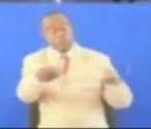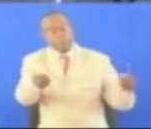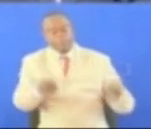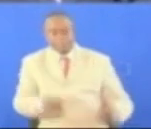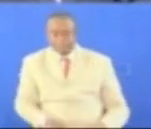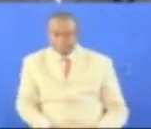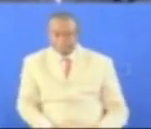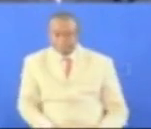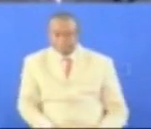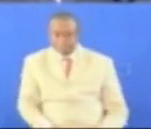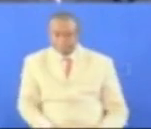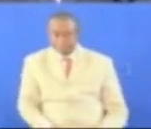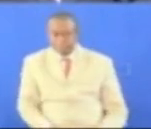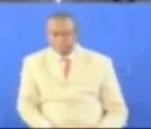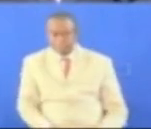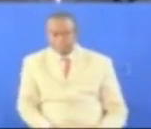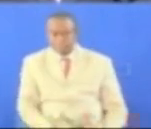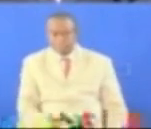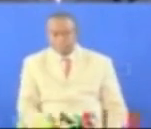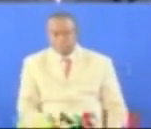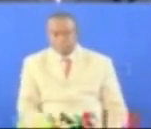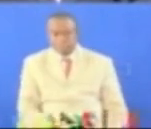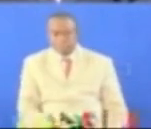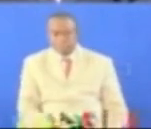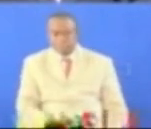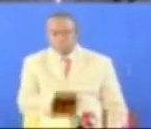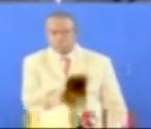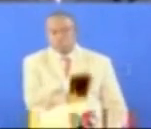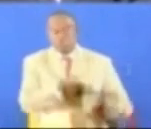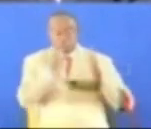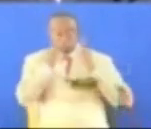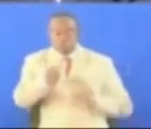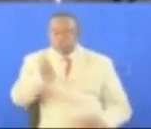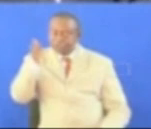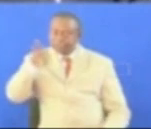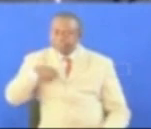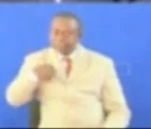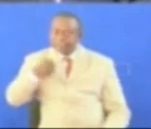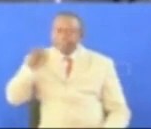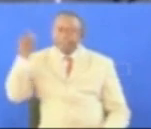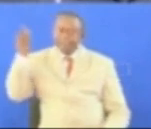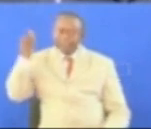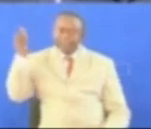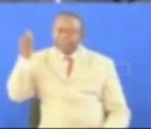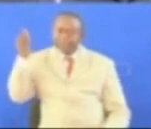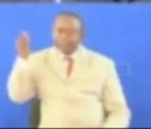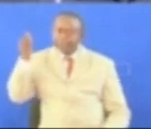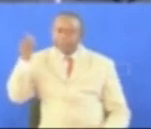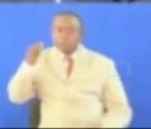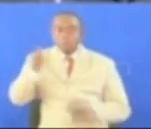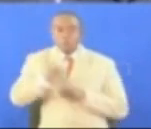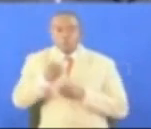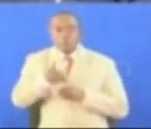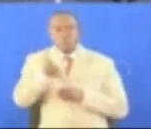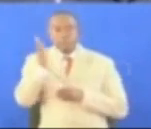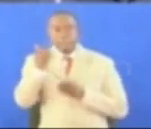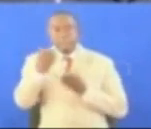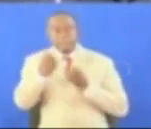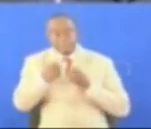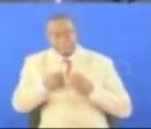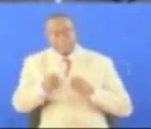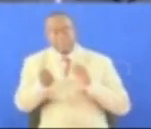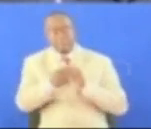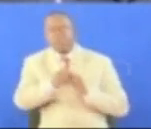Mheshimiwa Spika, Mheshimiwa Waziri Mkuu amesoma jana namna ambavyo serikali imetekeleza mambo